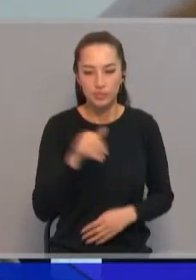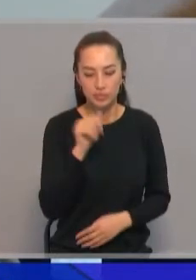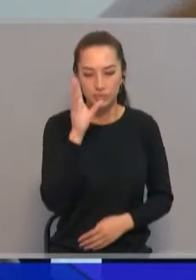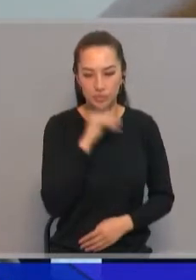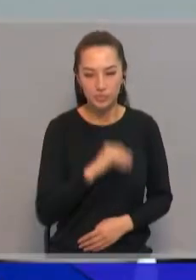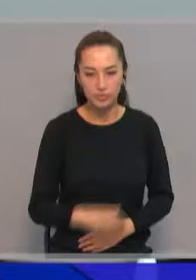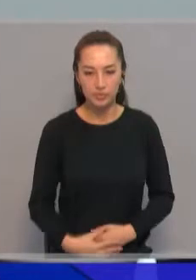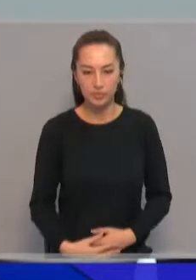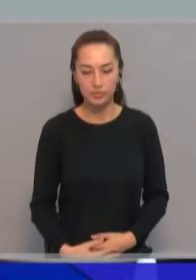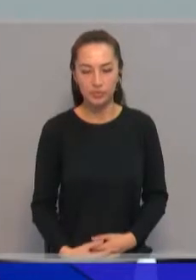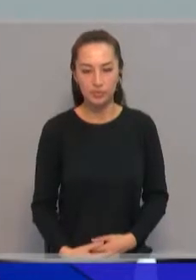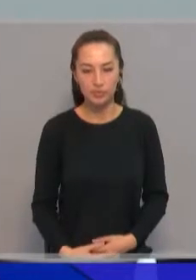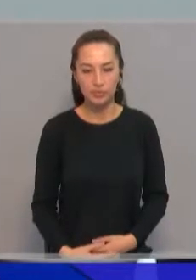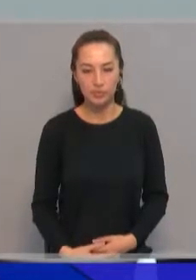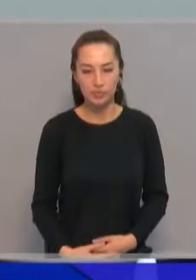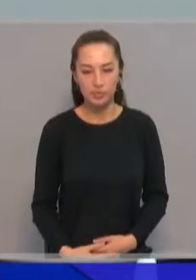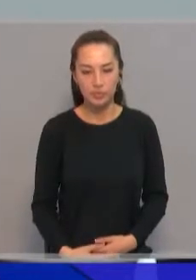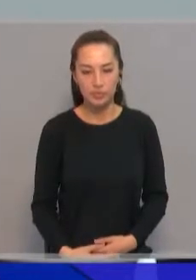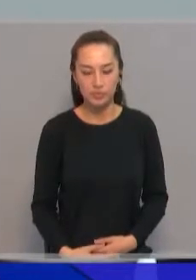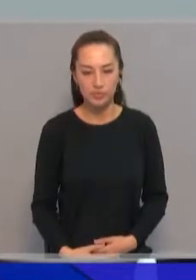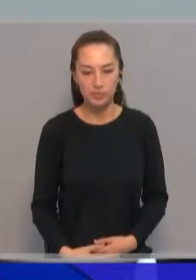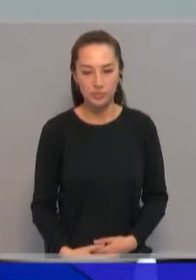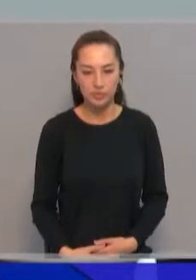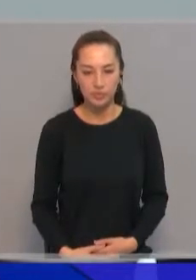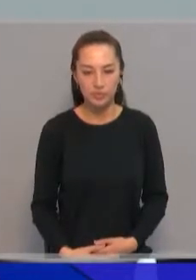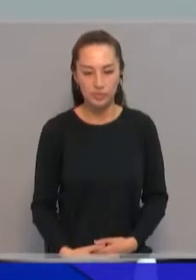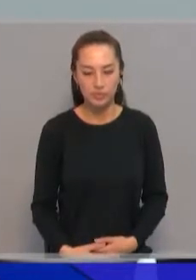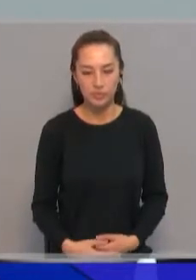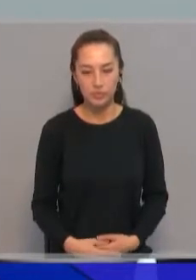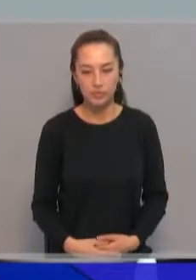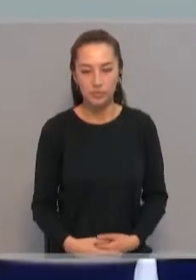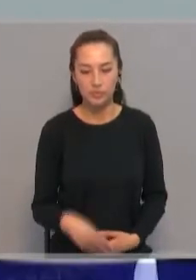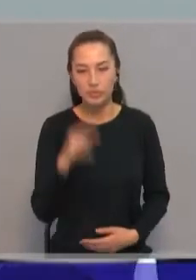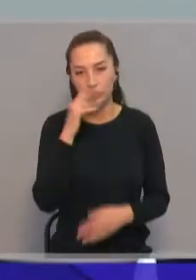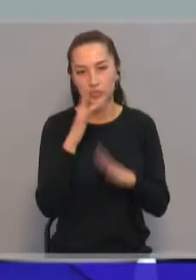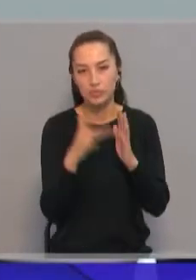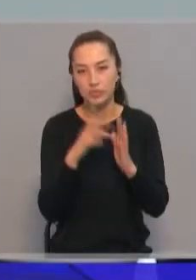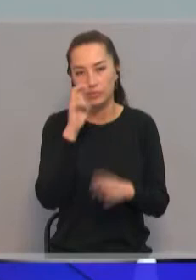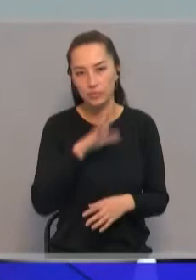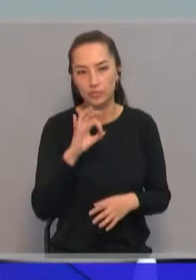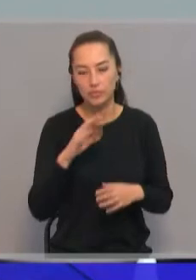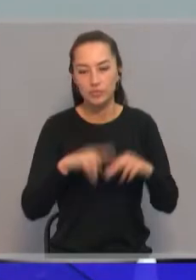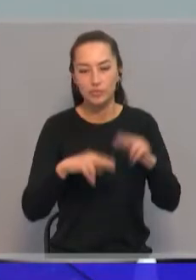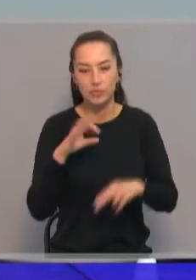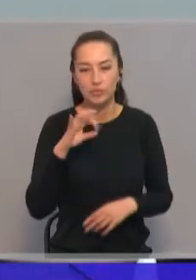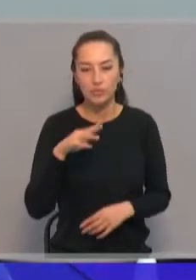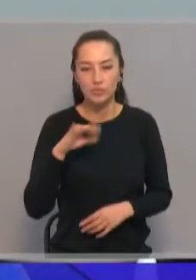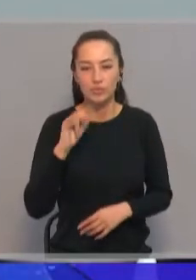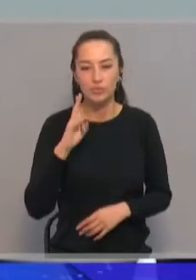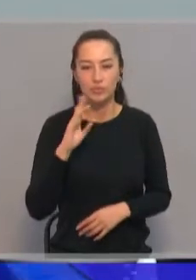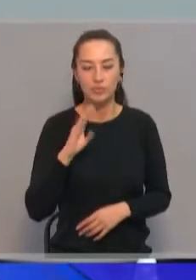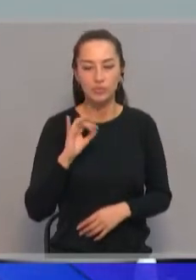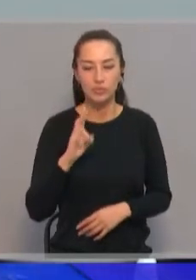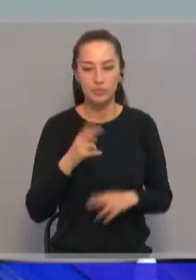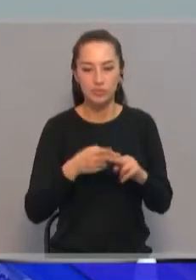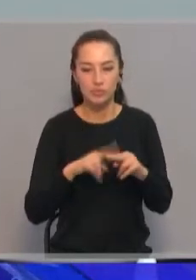береді. Хочу поблагодарить одну из крупнейших компаний в городе. Шымкенттегі ірі құрылыс оңтүстік құрылыс сервис компаниясына